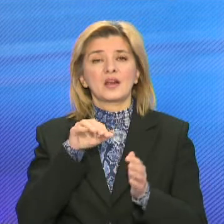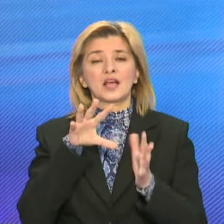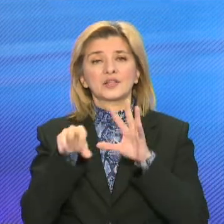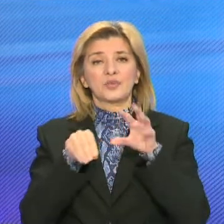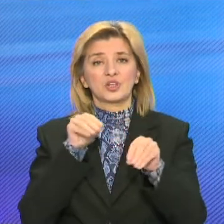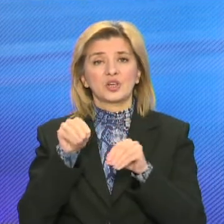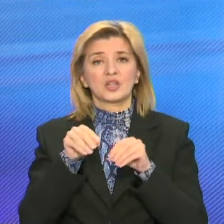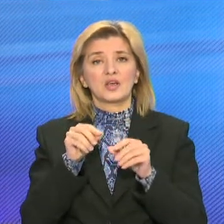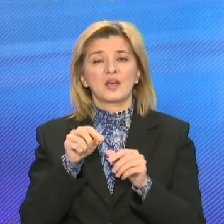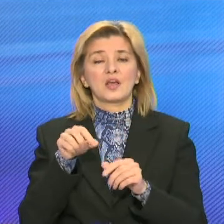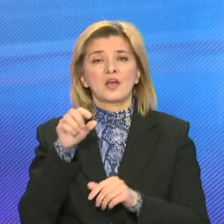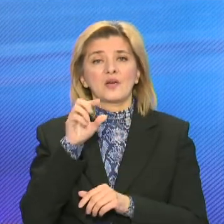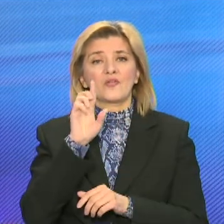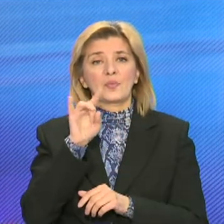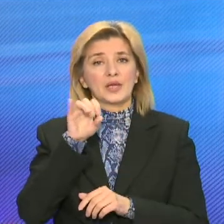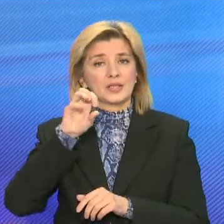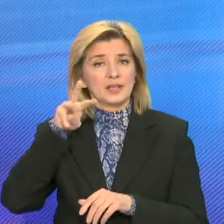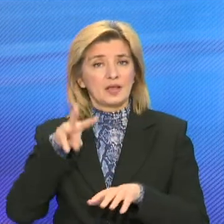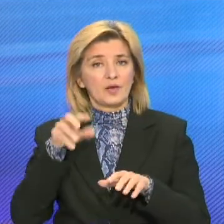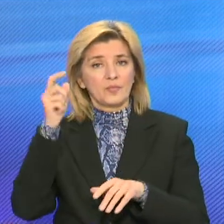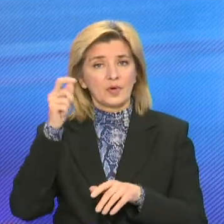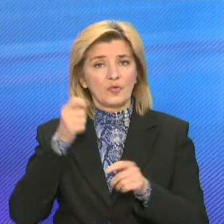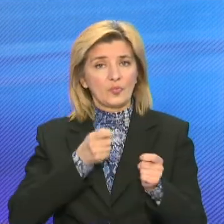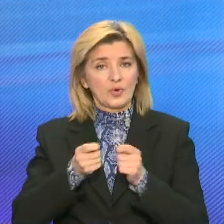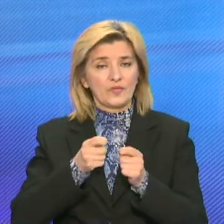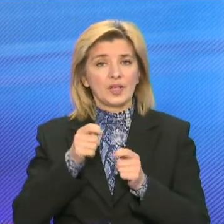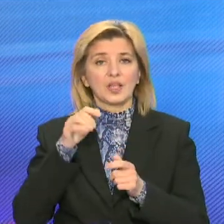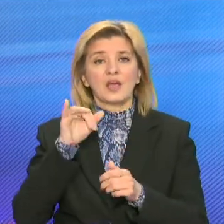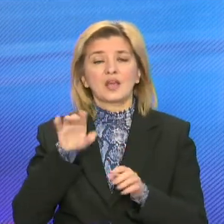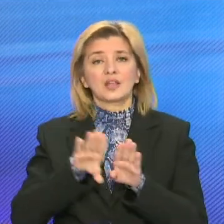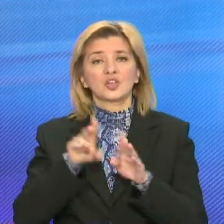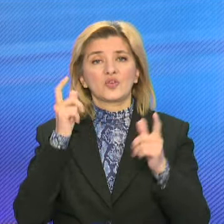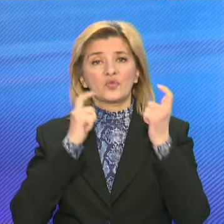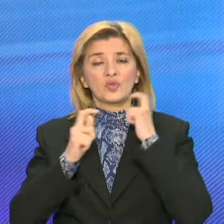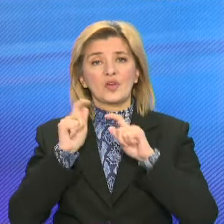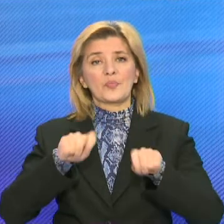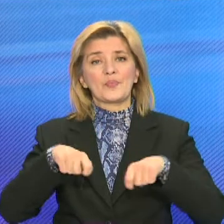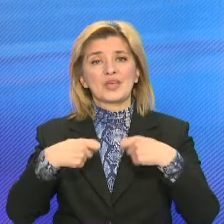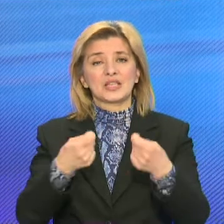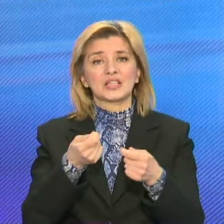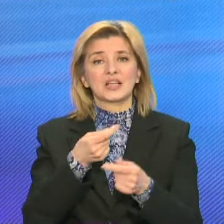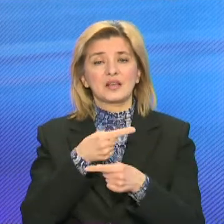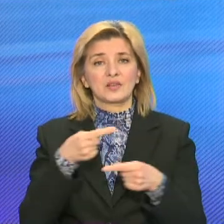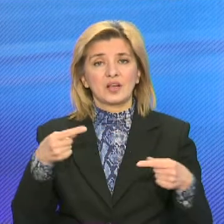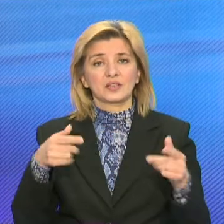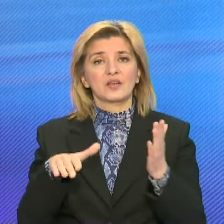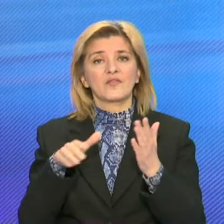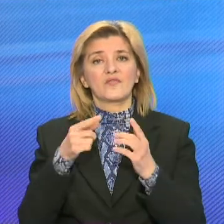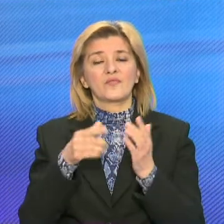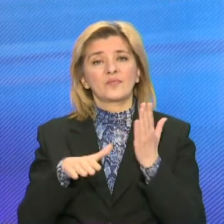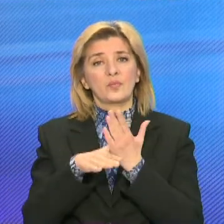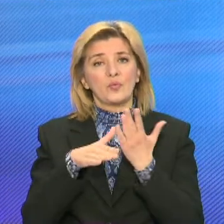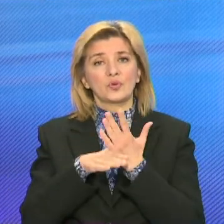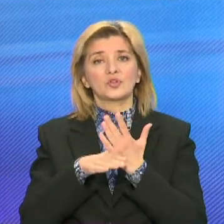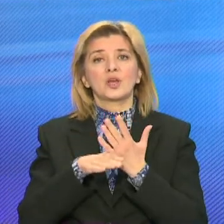медицинским и купаловским университетах. Праз их передать предметы гигиены, вопратку, продукты можа кожной неабыякавы да чужой